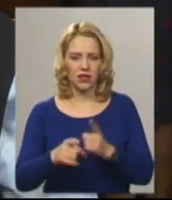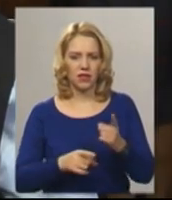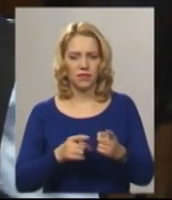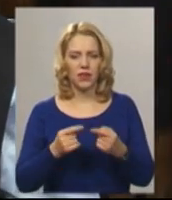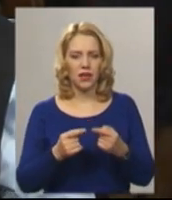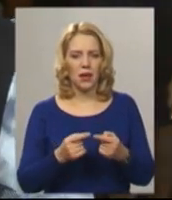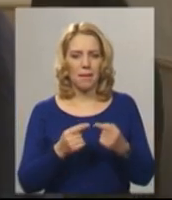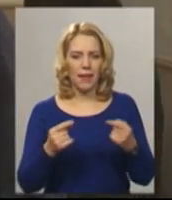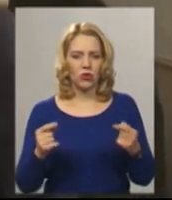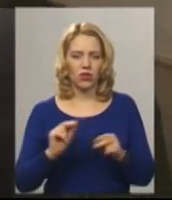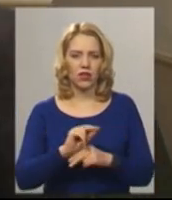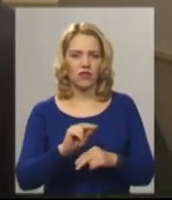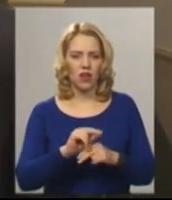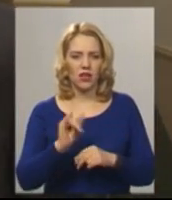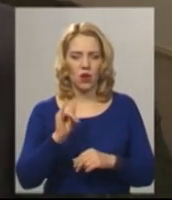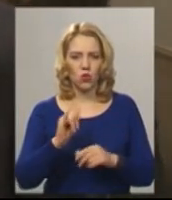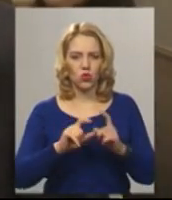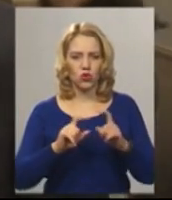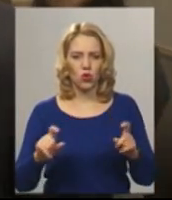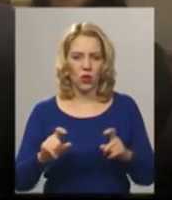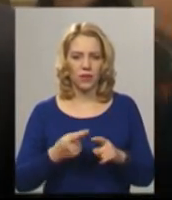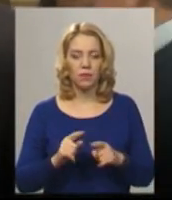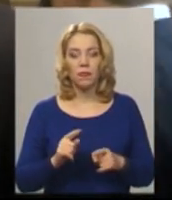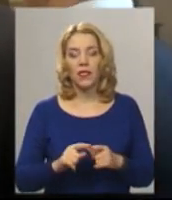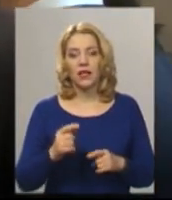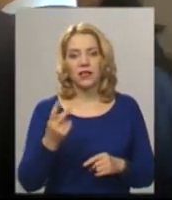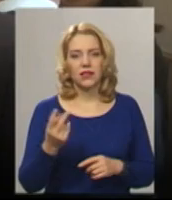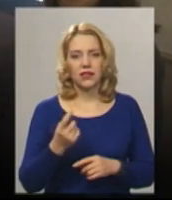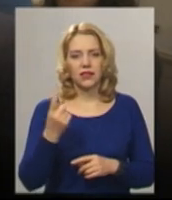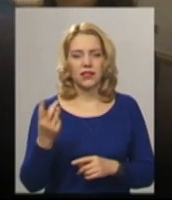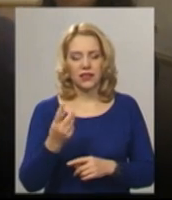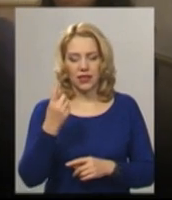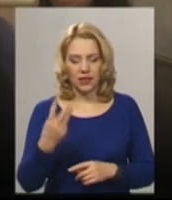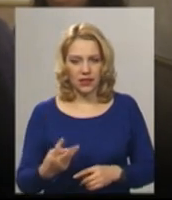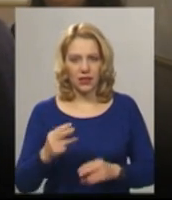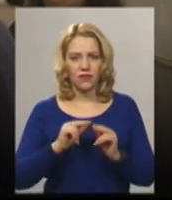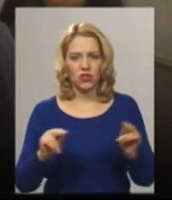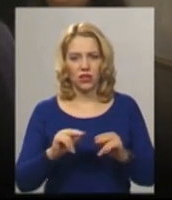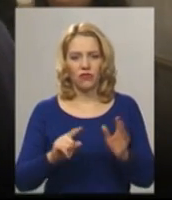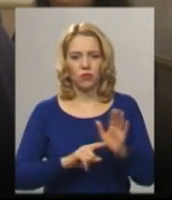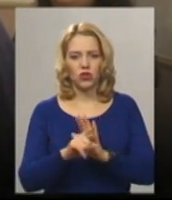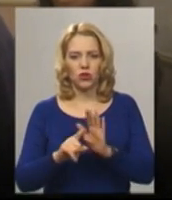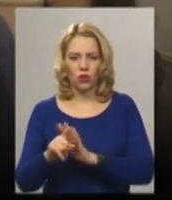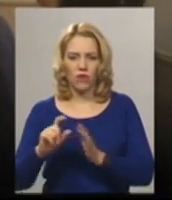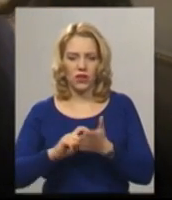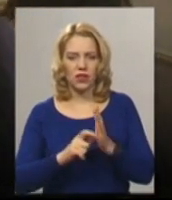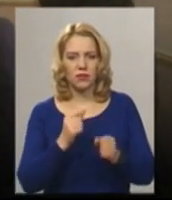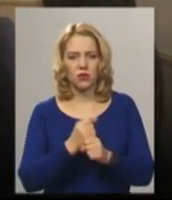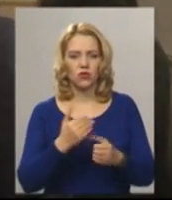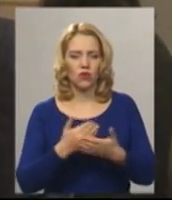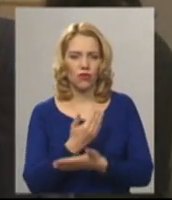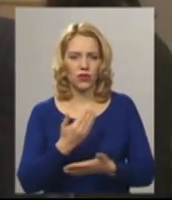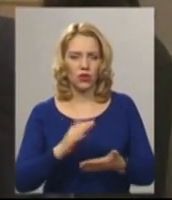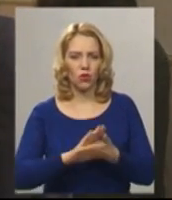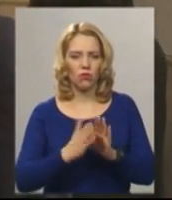методи навчання в школі. Третина вчителів початкових класів вже працюють в нових умовах. Ще третина